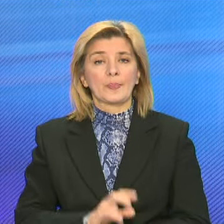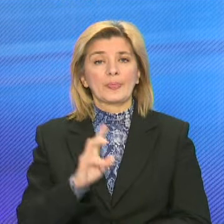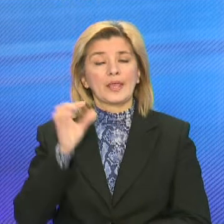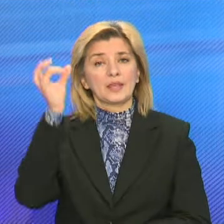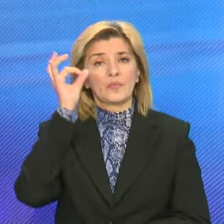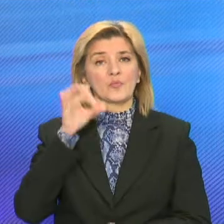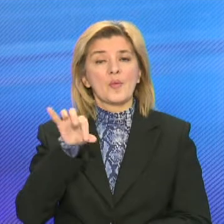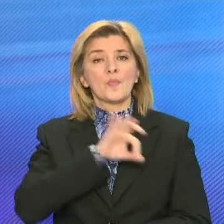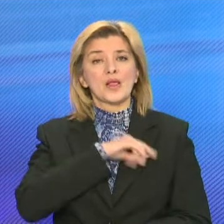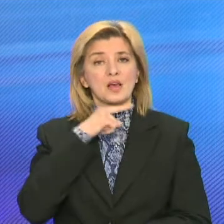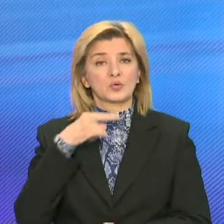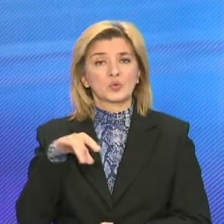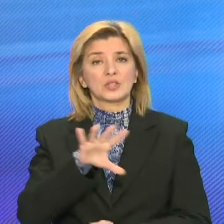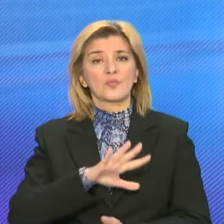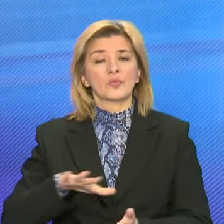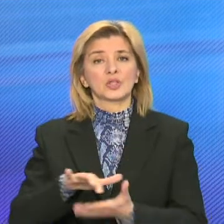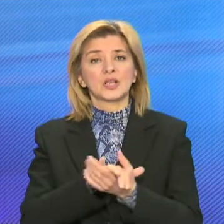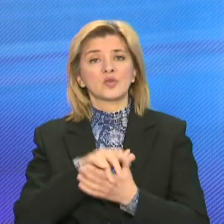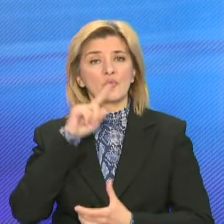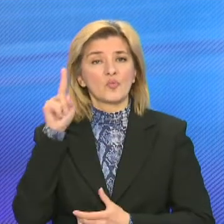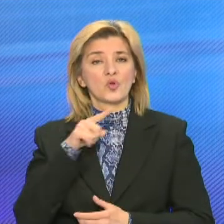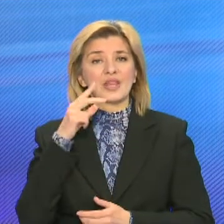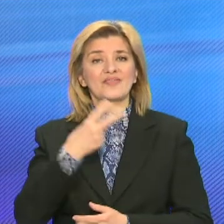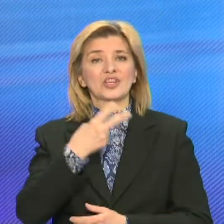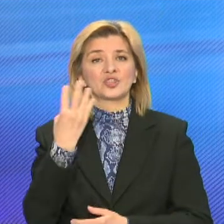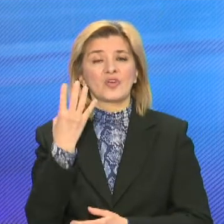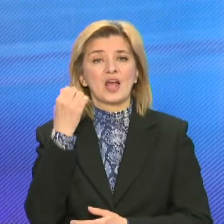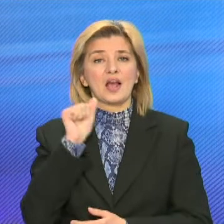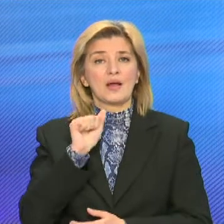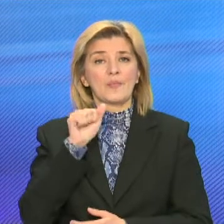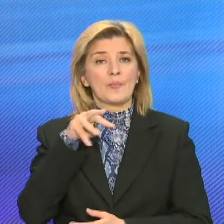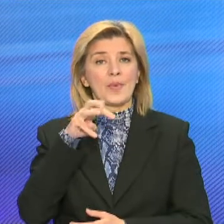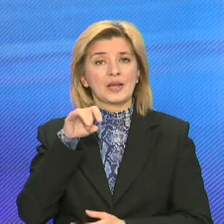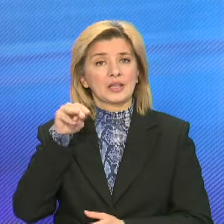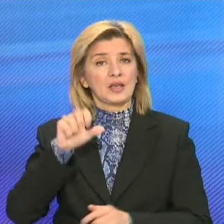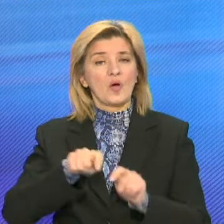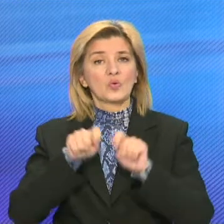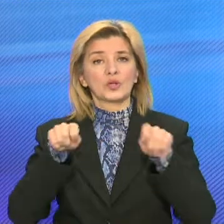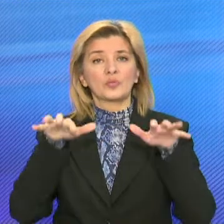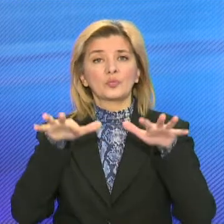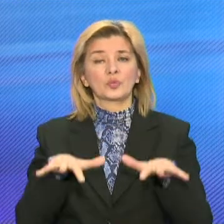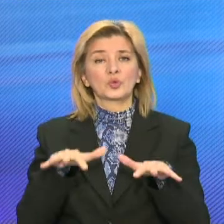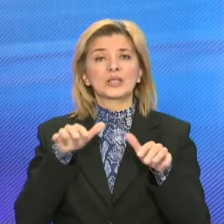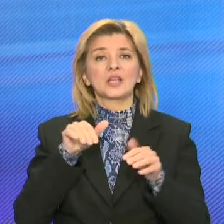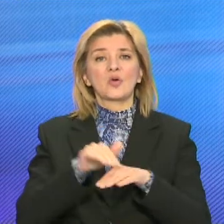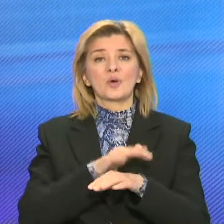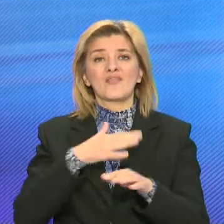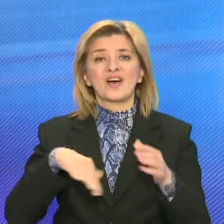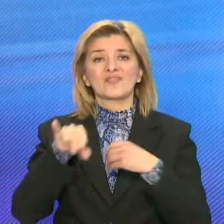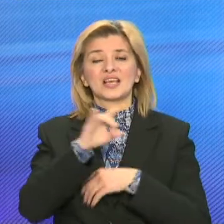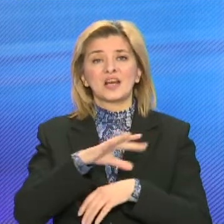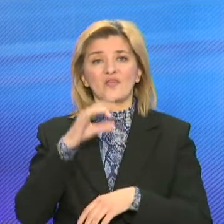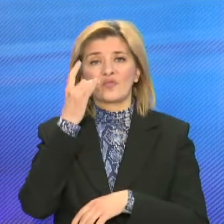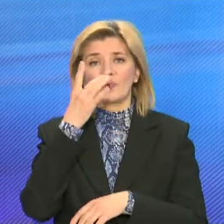Нагадаем, Белорусский республиканский союз молоді 24 сакавіка открыл пункты добра во всех районах страны. У приема не таких